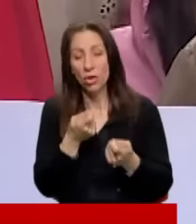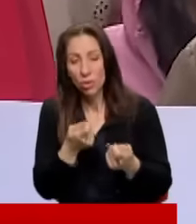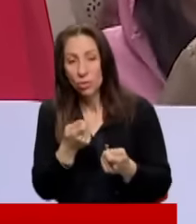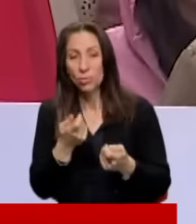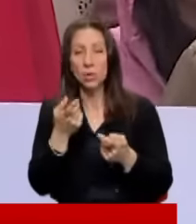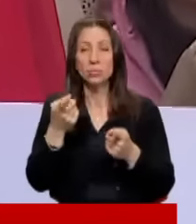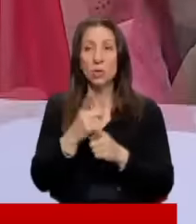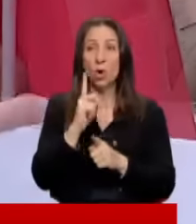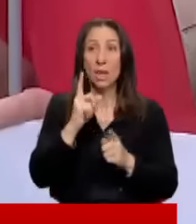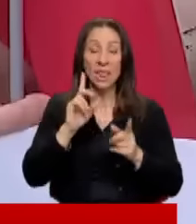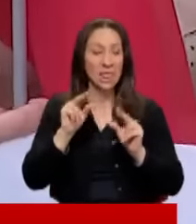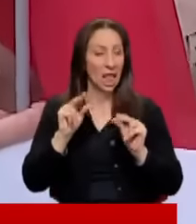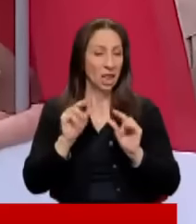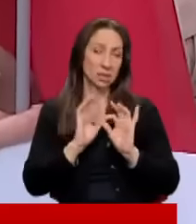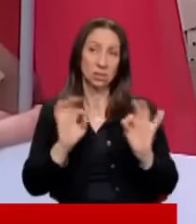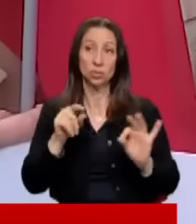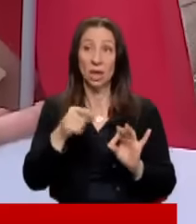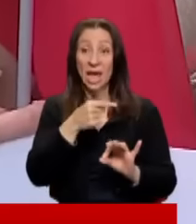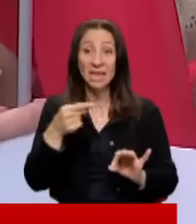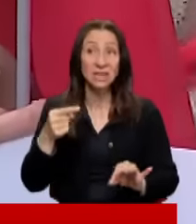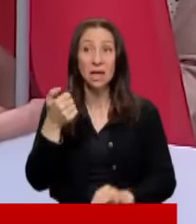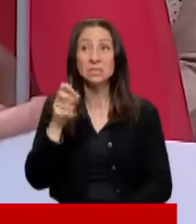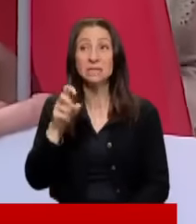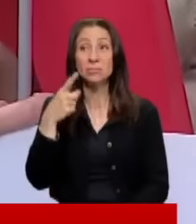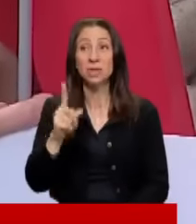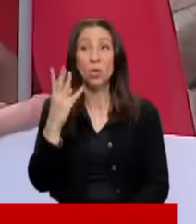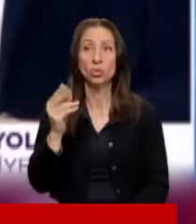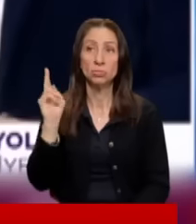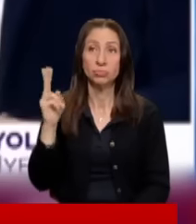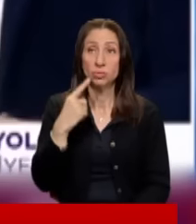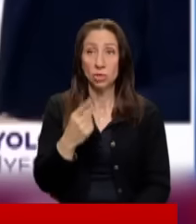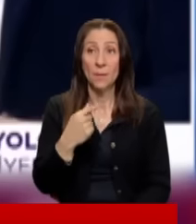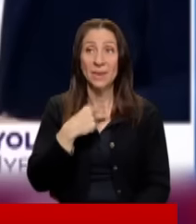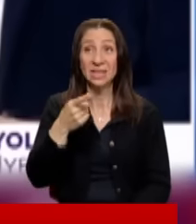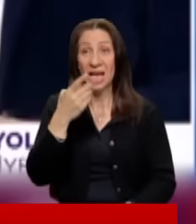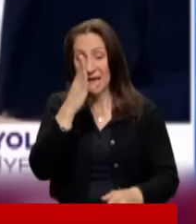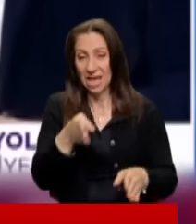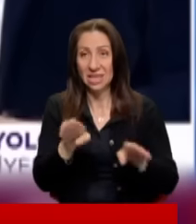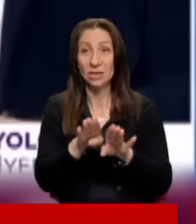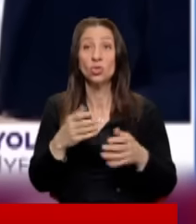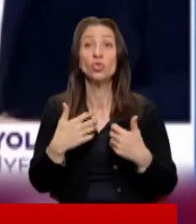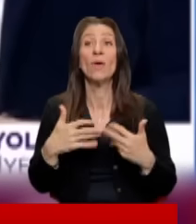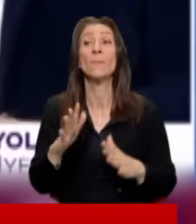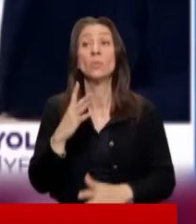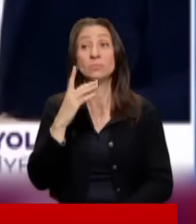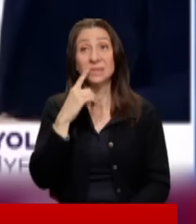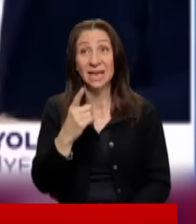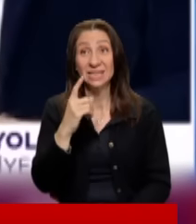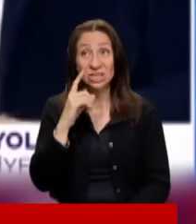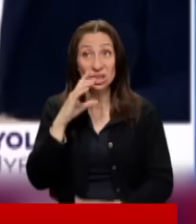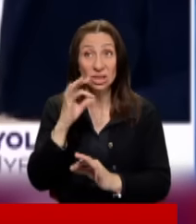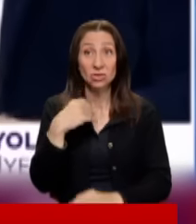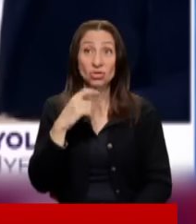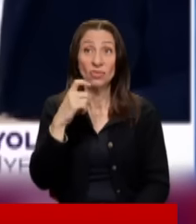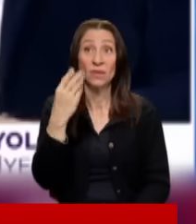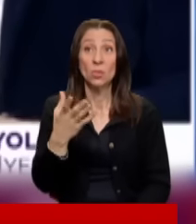yeterliliğini kanıtlıyor şu an açığın 68.000 olduğunu kendisi söylemişti Ben sizin adaletinize güvenmiyorum diyen kişiye cevabımı da